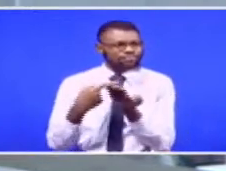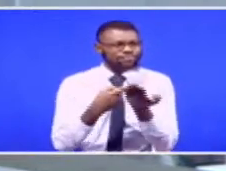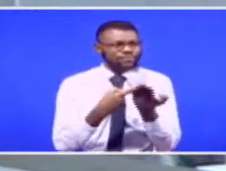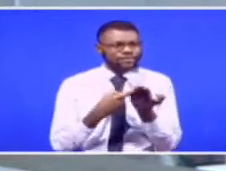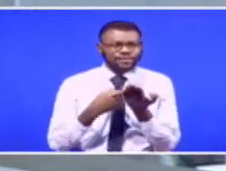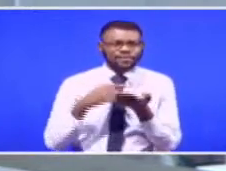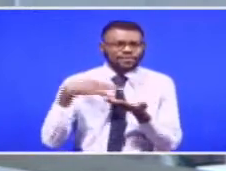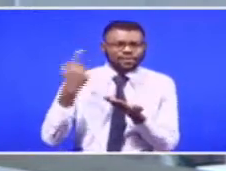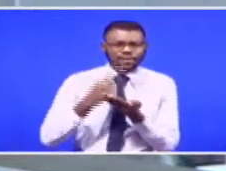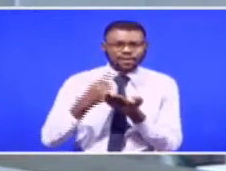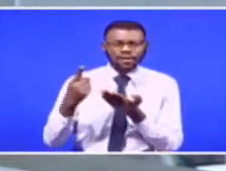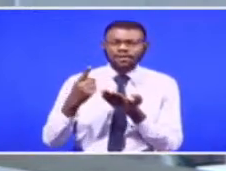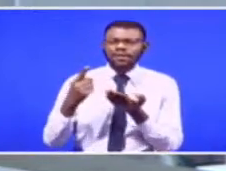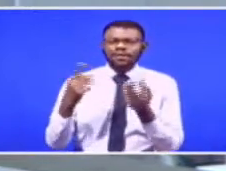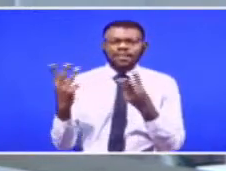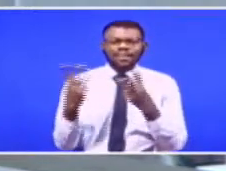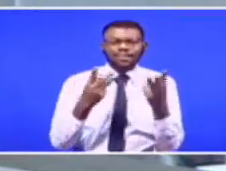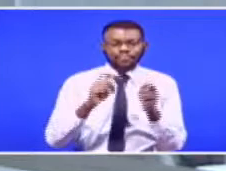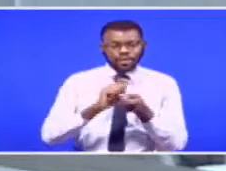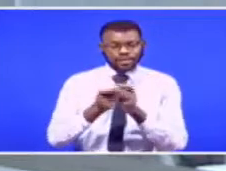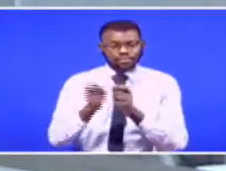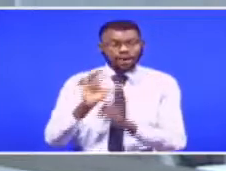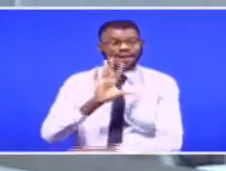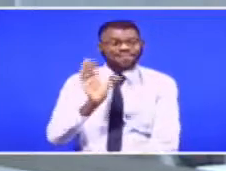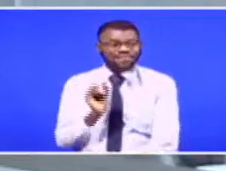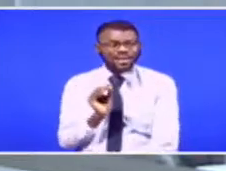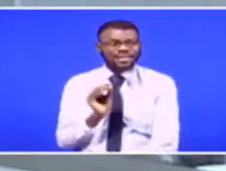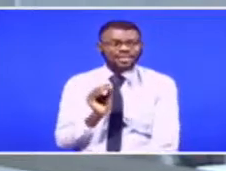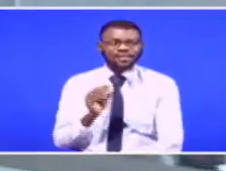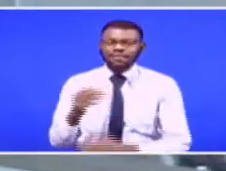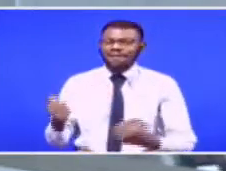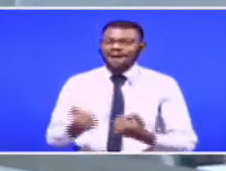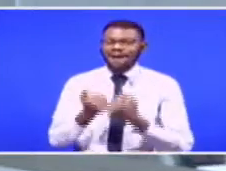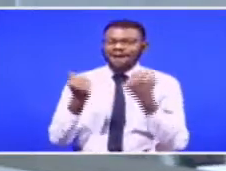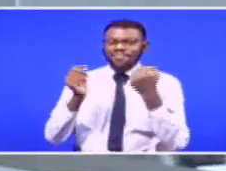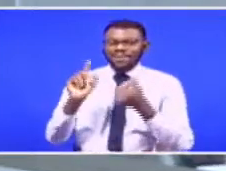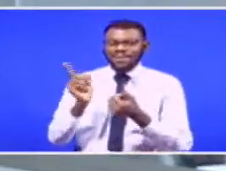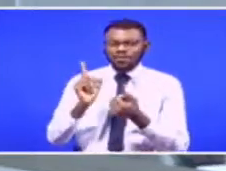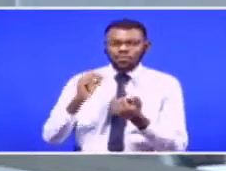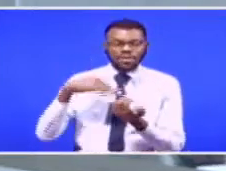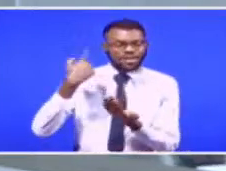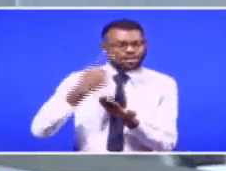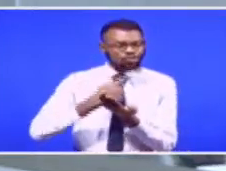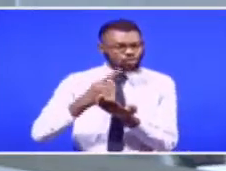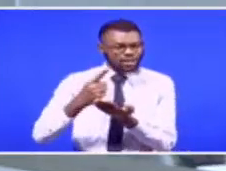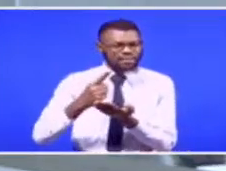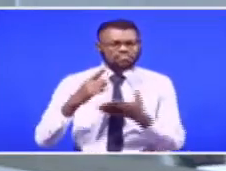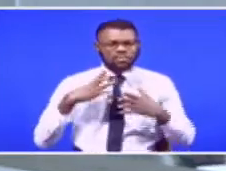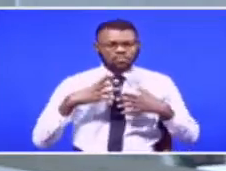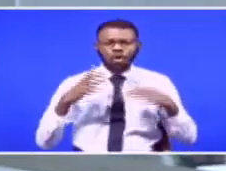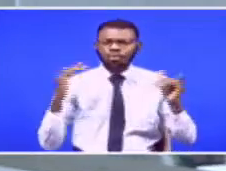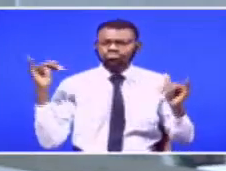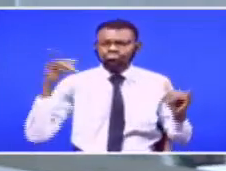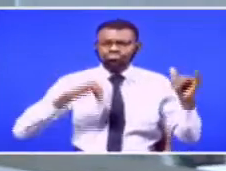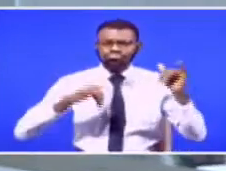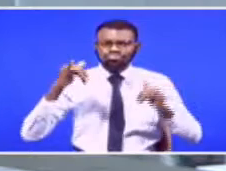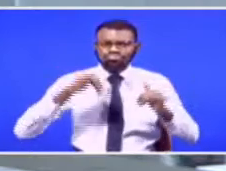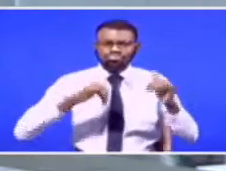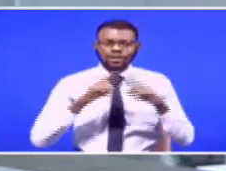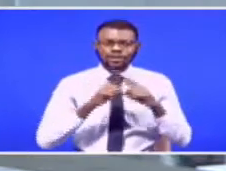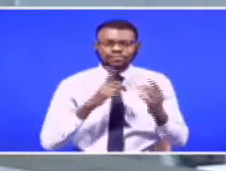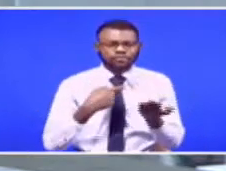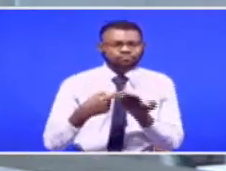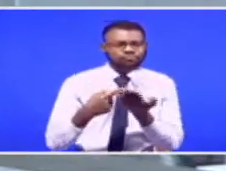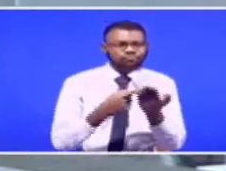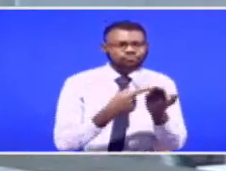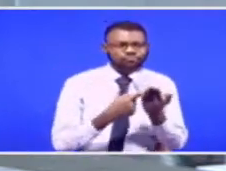la mabadiliko ya hali ya anga barani Afrika litakalofanyika jijini Nairobi kuanzia wiki ijayo. Wadau pia walijadili jinsi